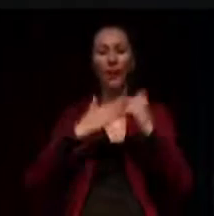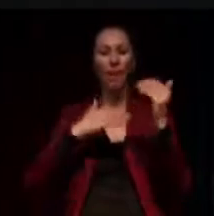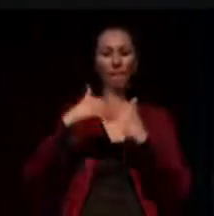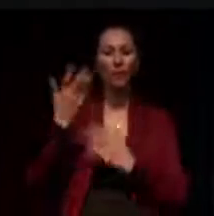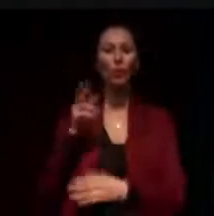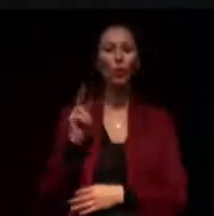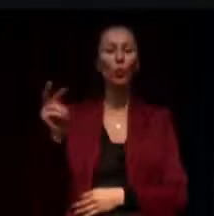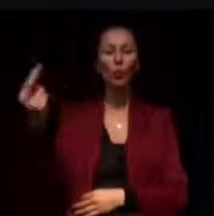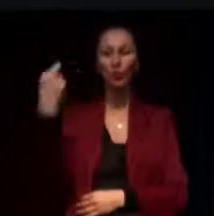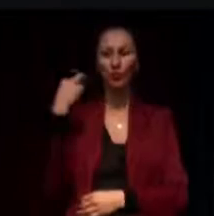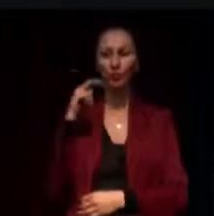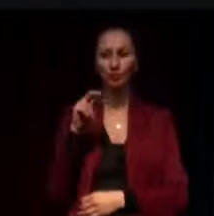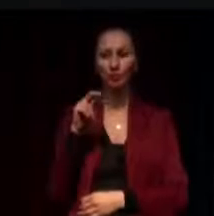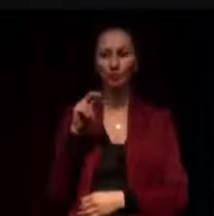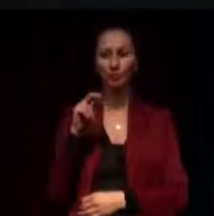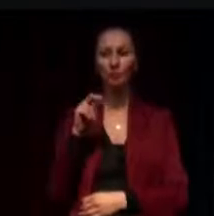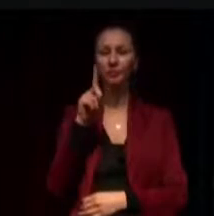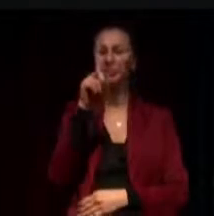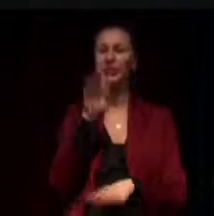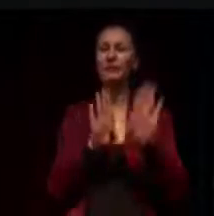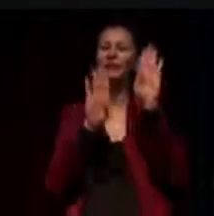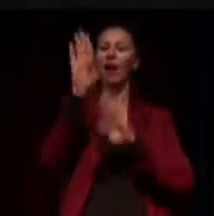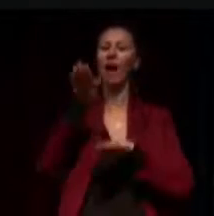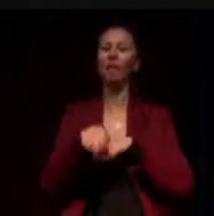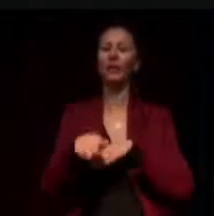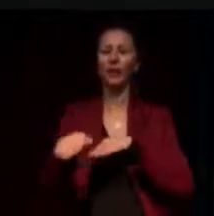ulaşım ve trafik.